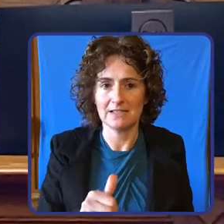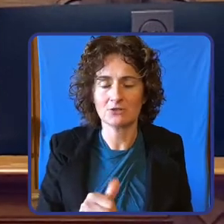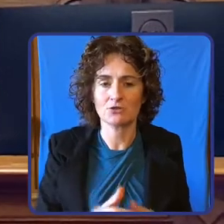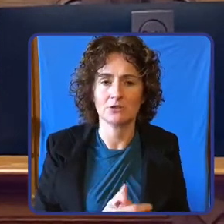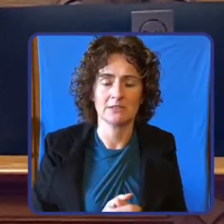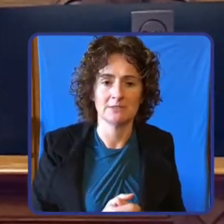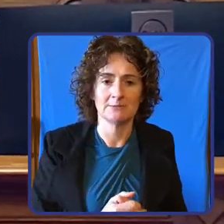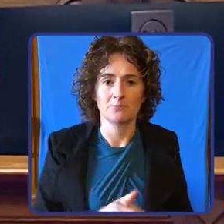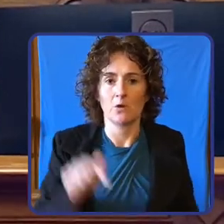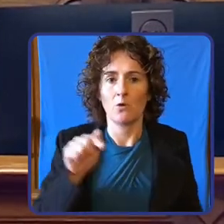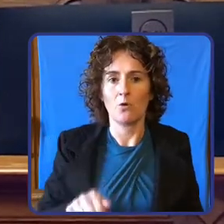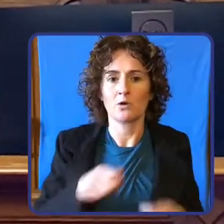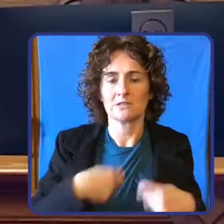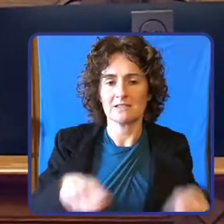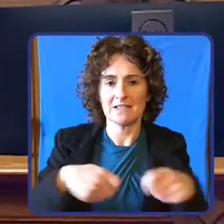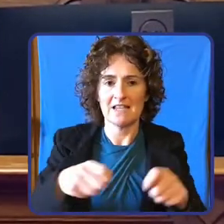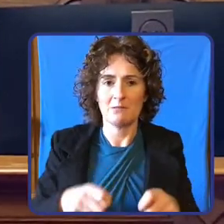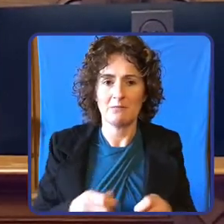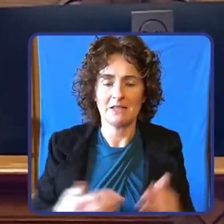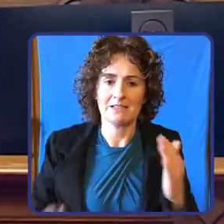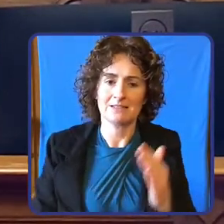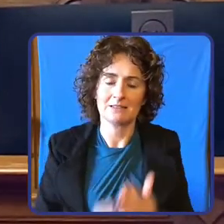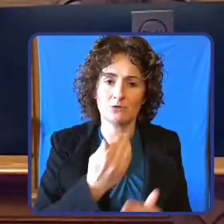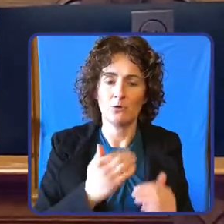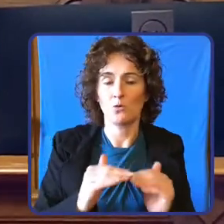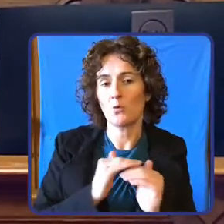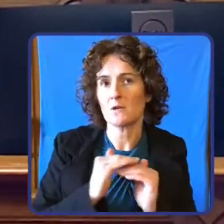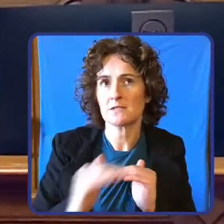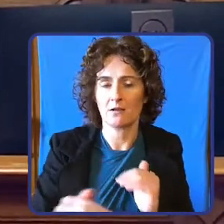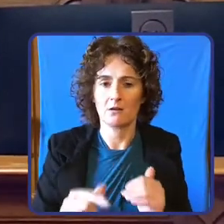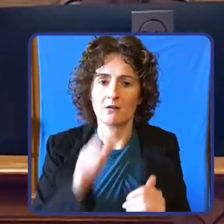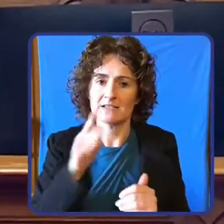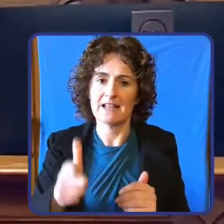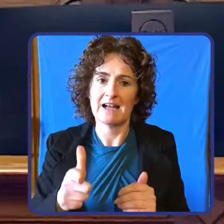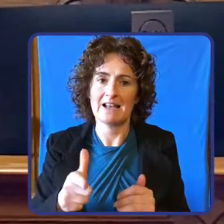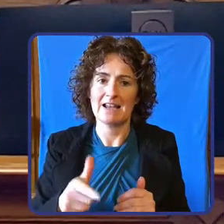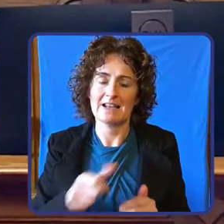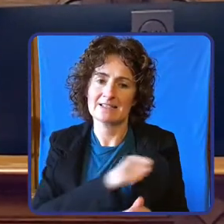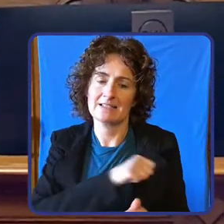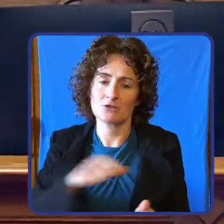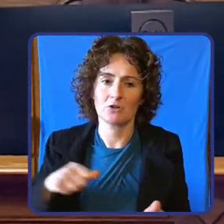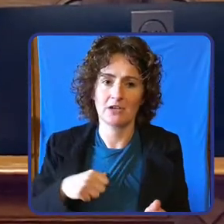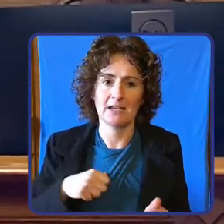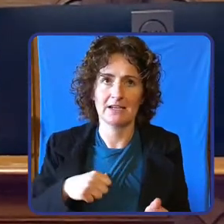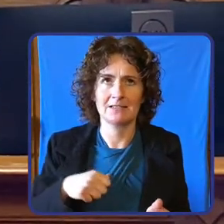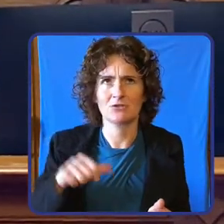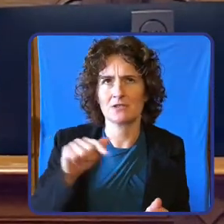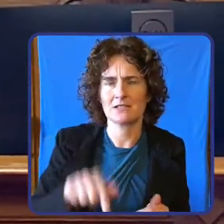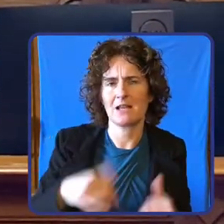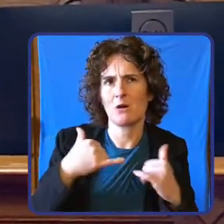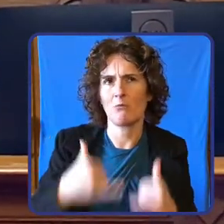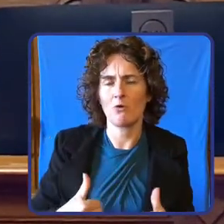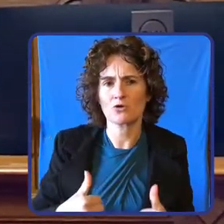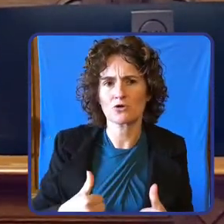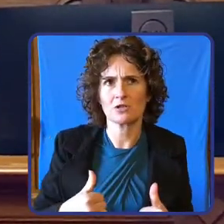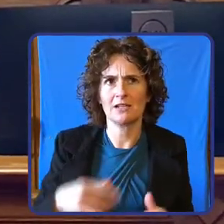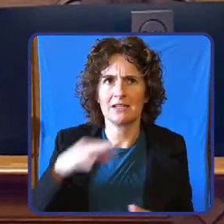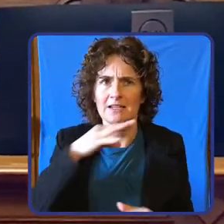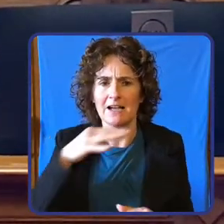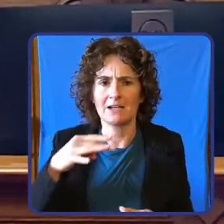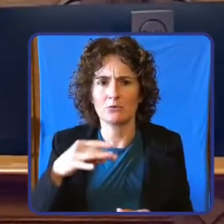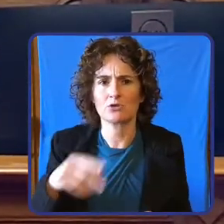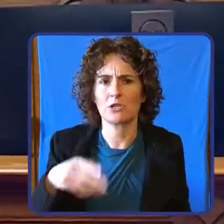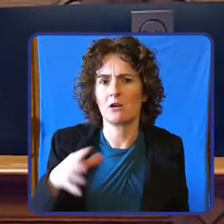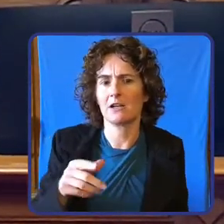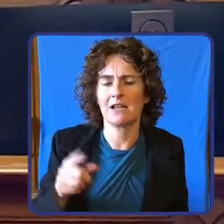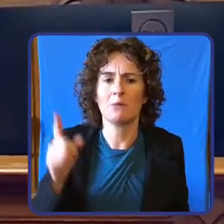egyáltalán nem, ott a megépítendő új szakasznál lesz majd kisajátítás, ami nem a meglévő Rárosi út, hanem ami majd Tompahát,